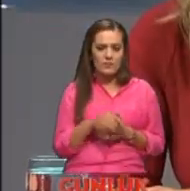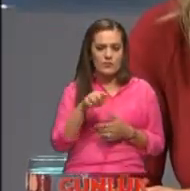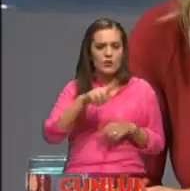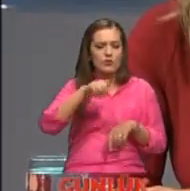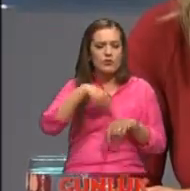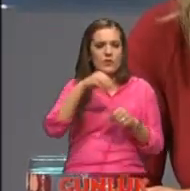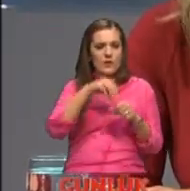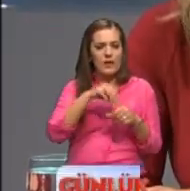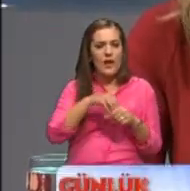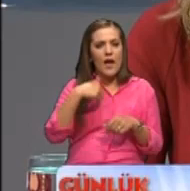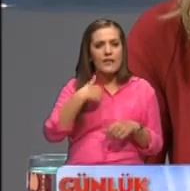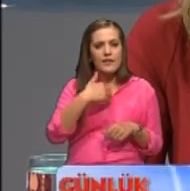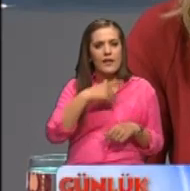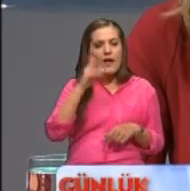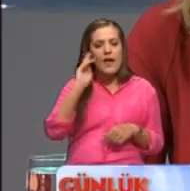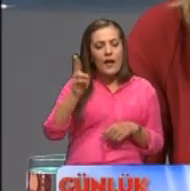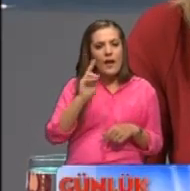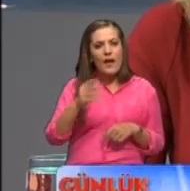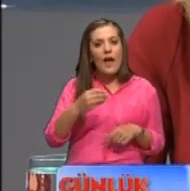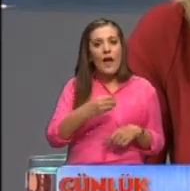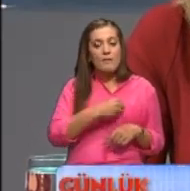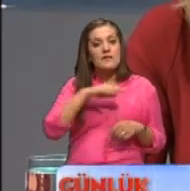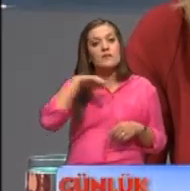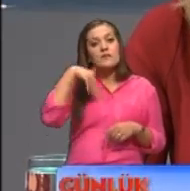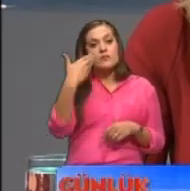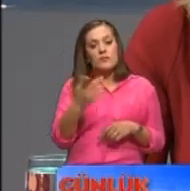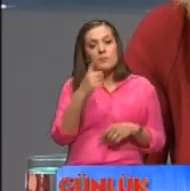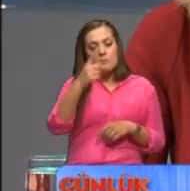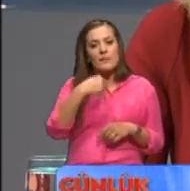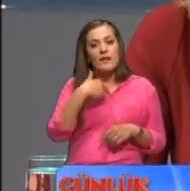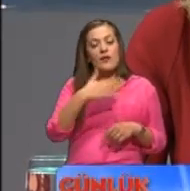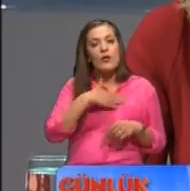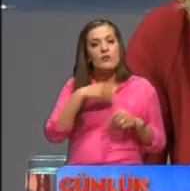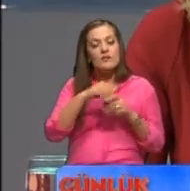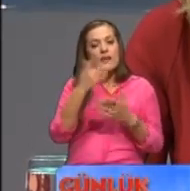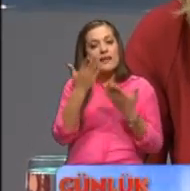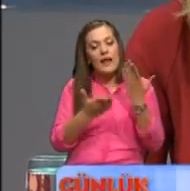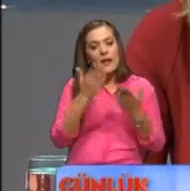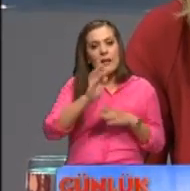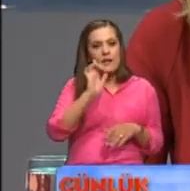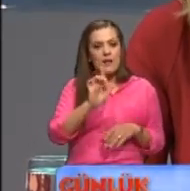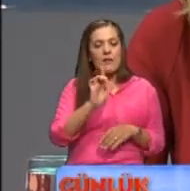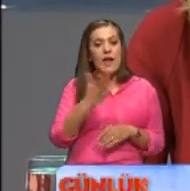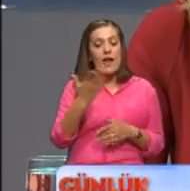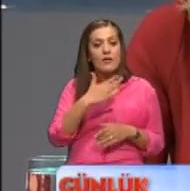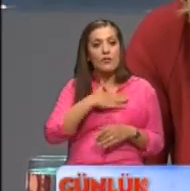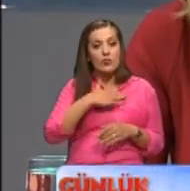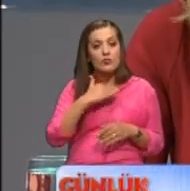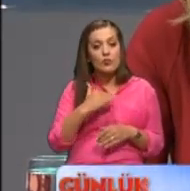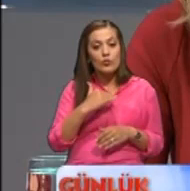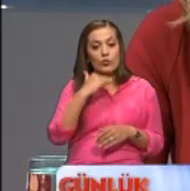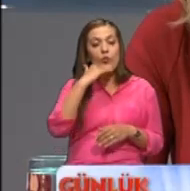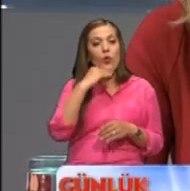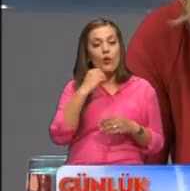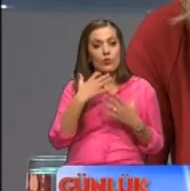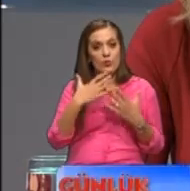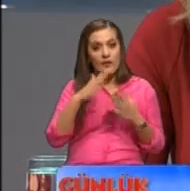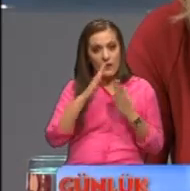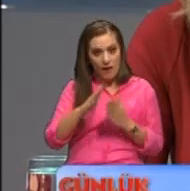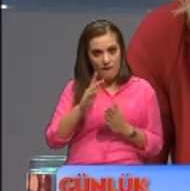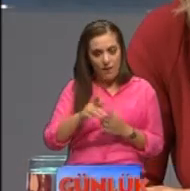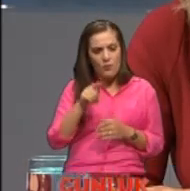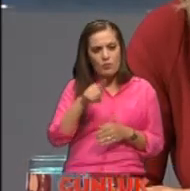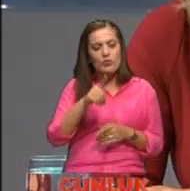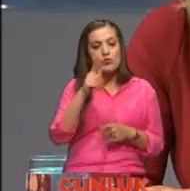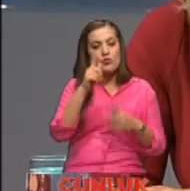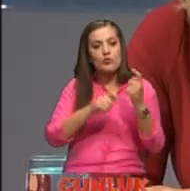bu süreçte anneler emzirdikten sonra bir göğüslerini değerlendirmesi lazım. Eğer göğüste doluluk, dolgunluk devam